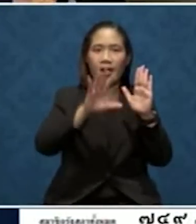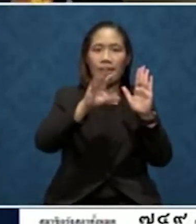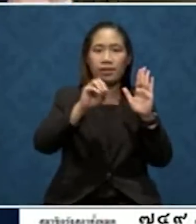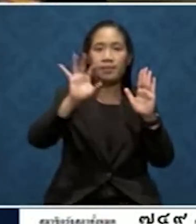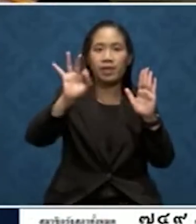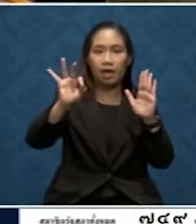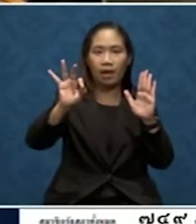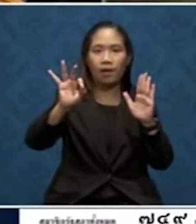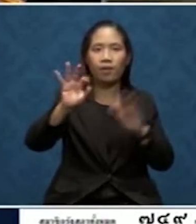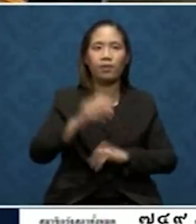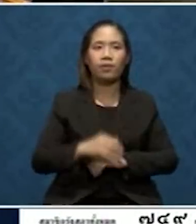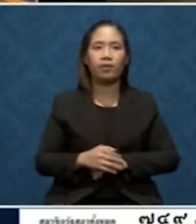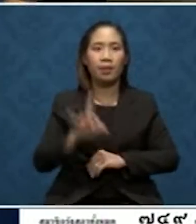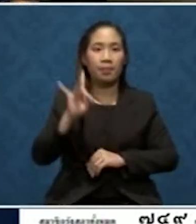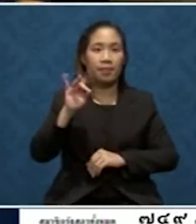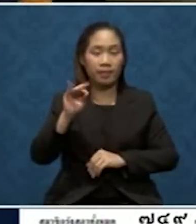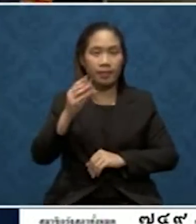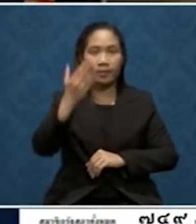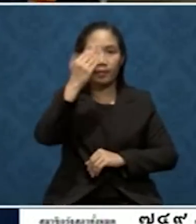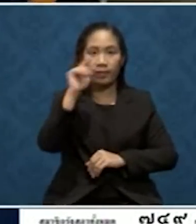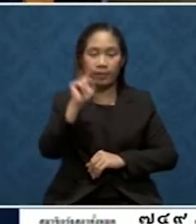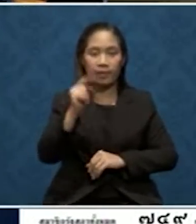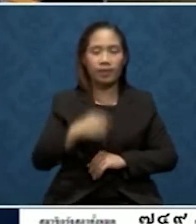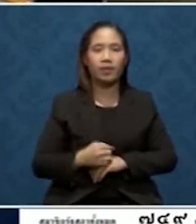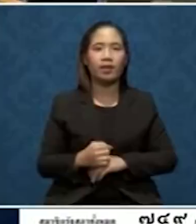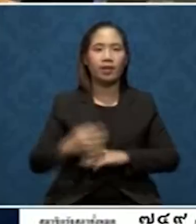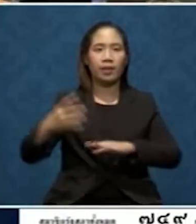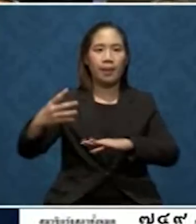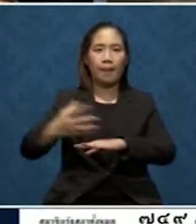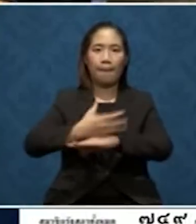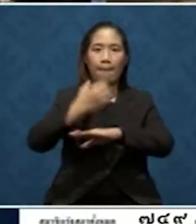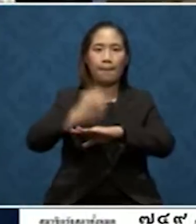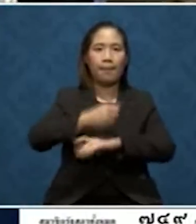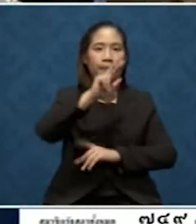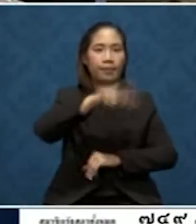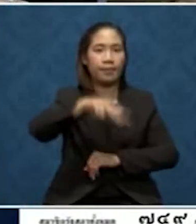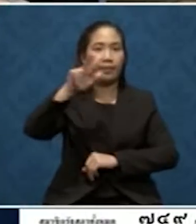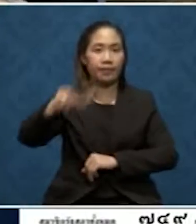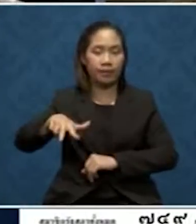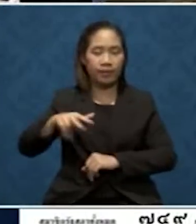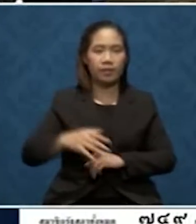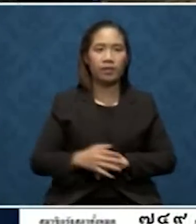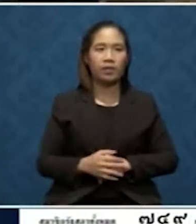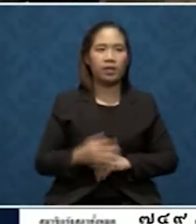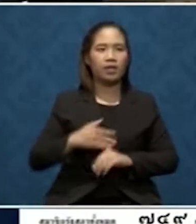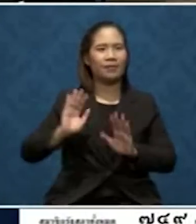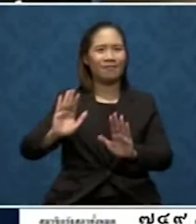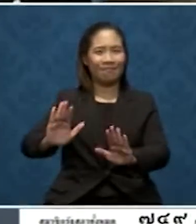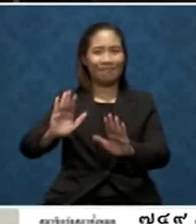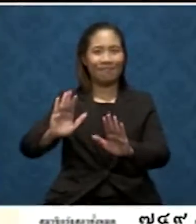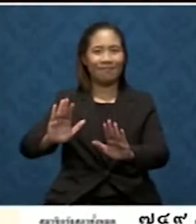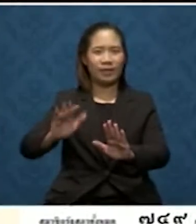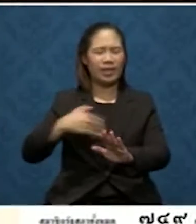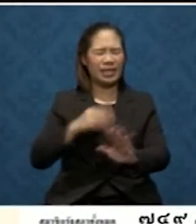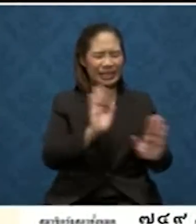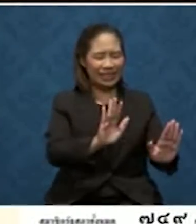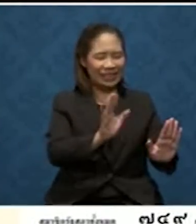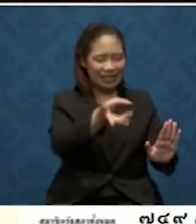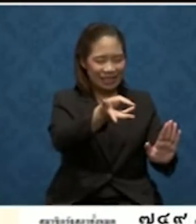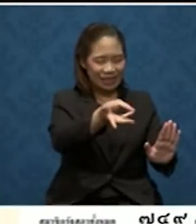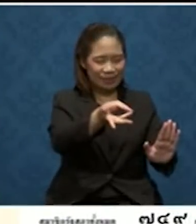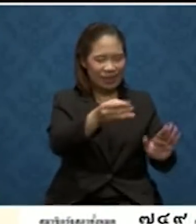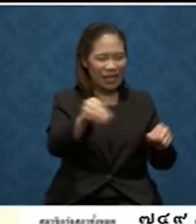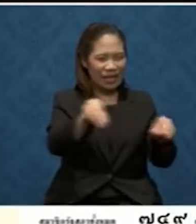มาตรา 80ซึ่งทางพัเพื่อไทยเดียยคุณรองครับตงประเดนท่ภรรฐาน นเด๋จะจบแลครั